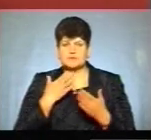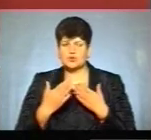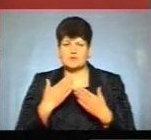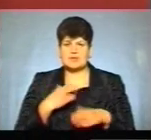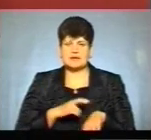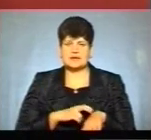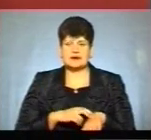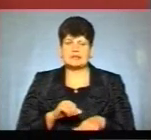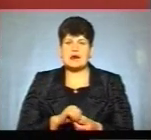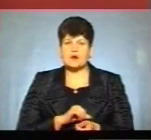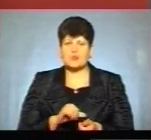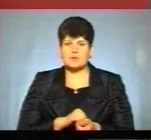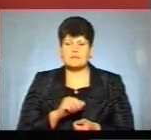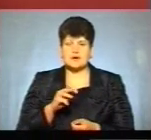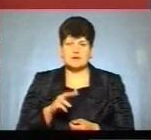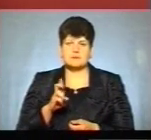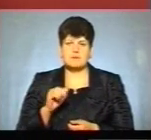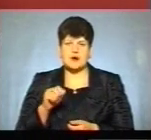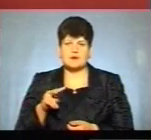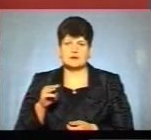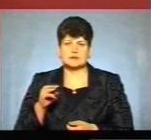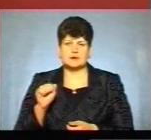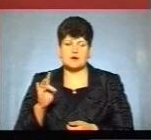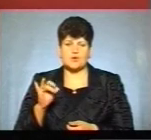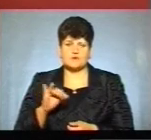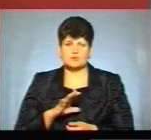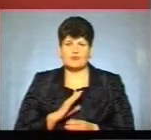із лікарем-наркологом Мар'ян Балтарович, був у нас в гостях. Я вам